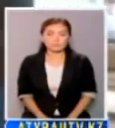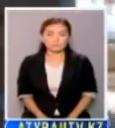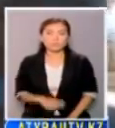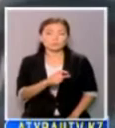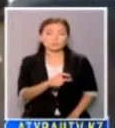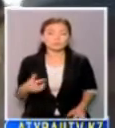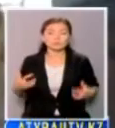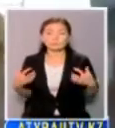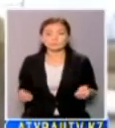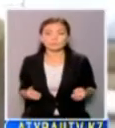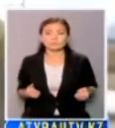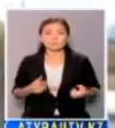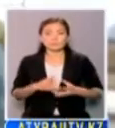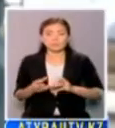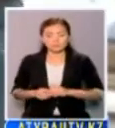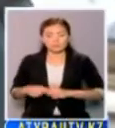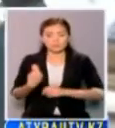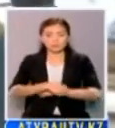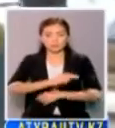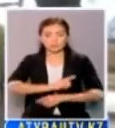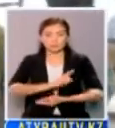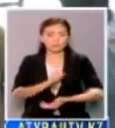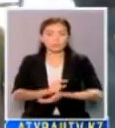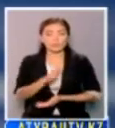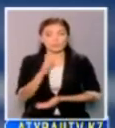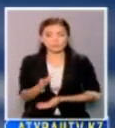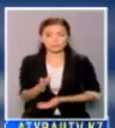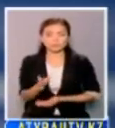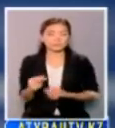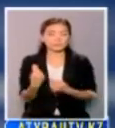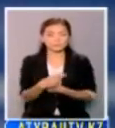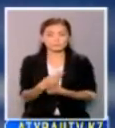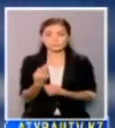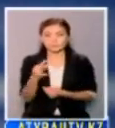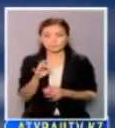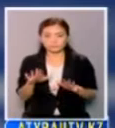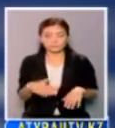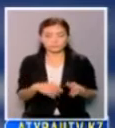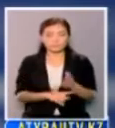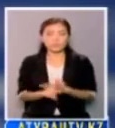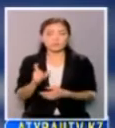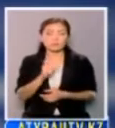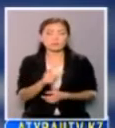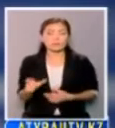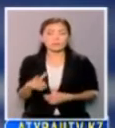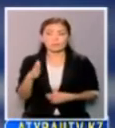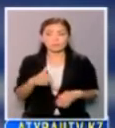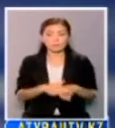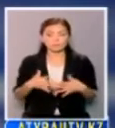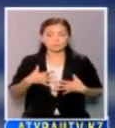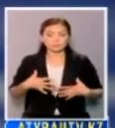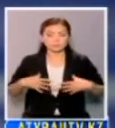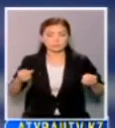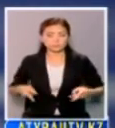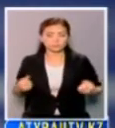Люди, выздоровевшие после стационарного лечения, должны проходить реабилитацию в центре. Вначале пациентам выполняются